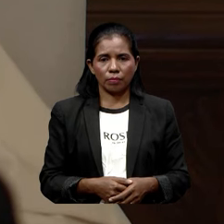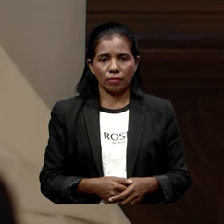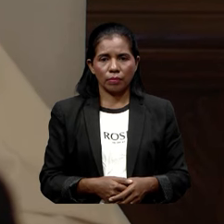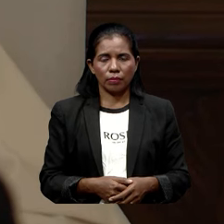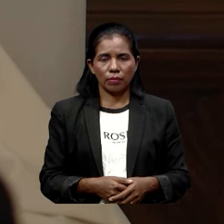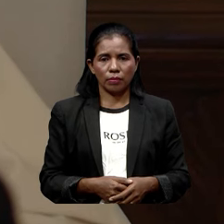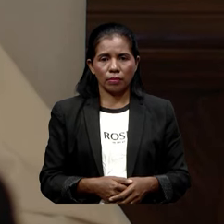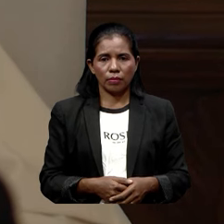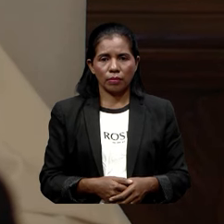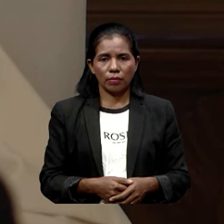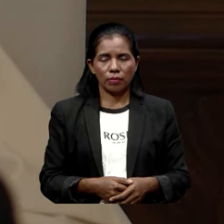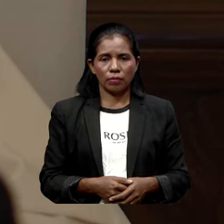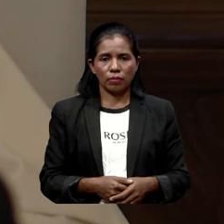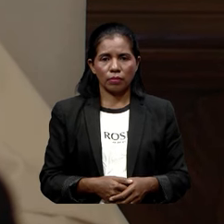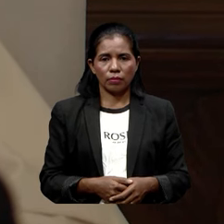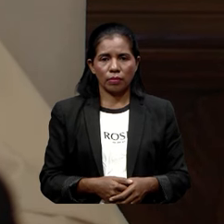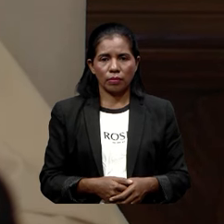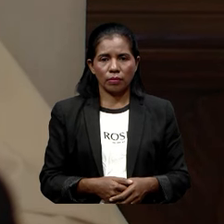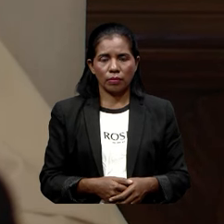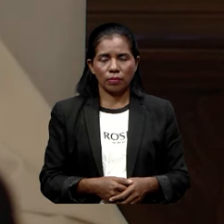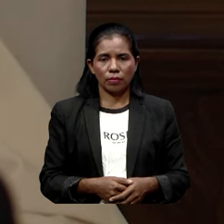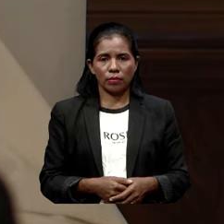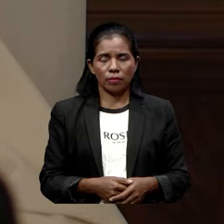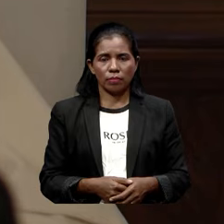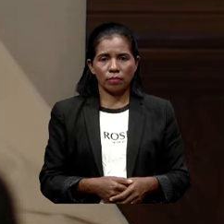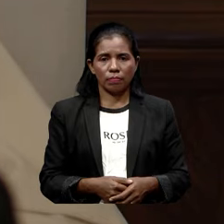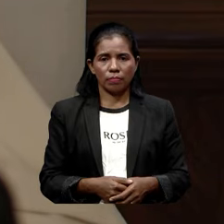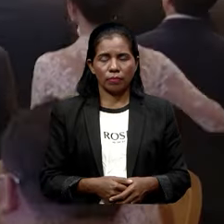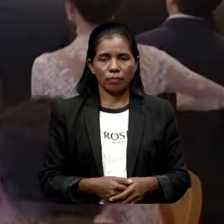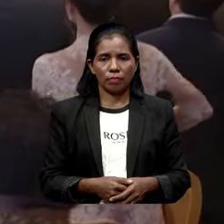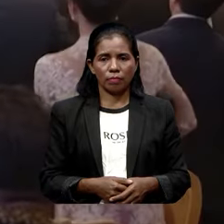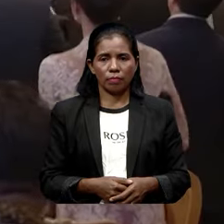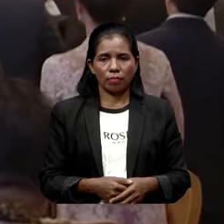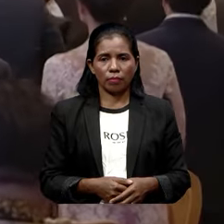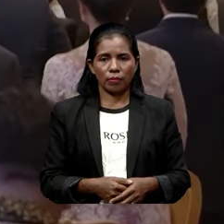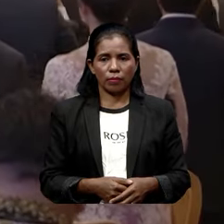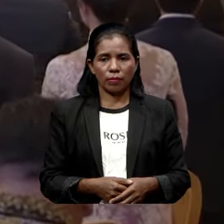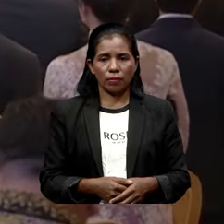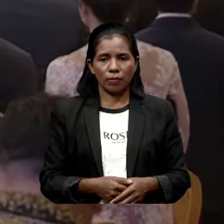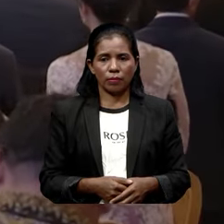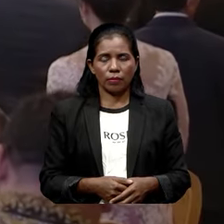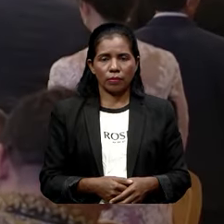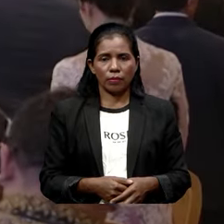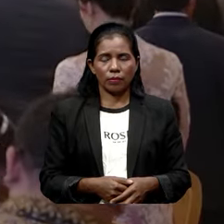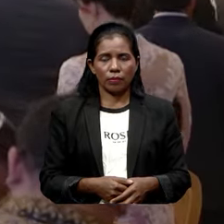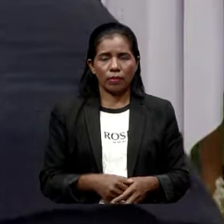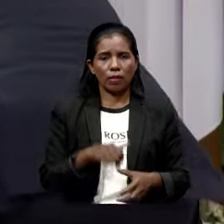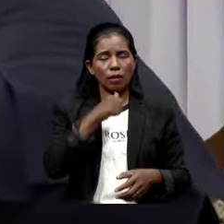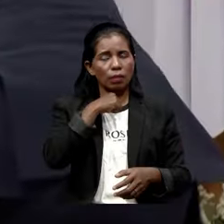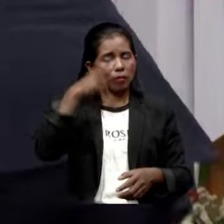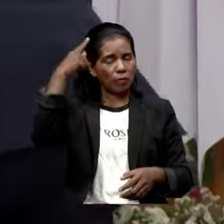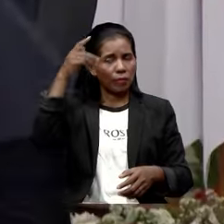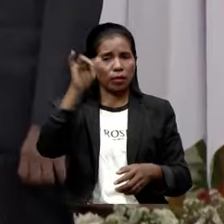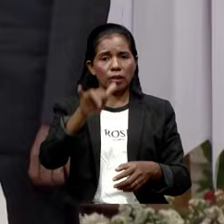collettività, e sfocia in vere e proprie guerre sanguinate. Papa Francisco se relai